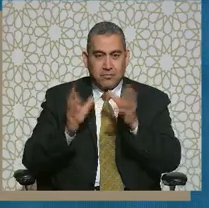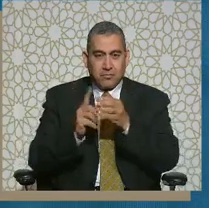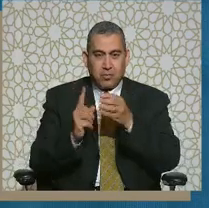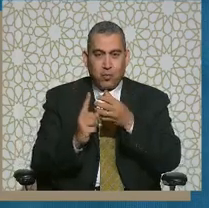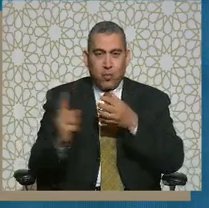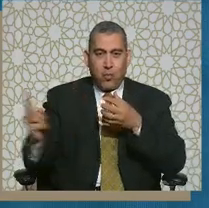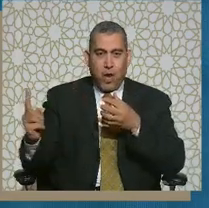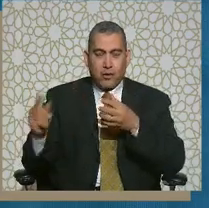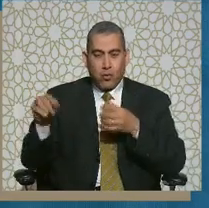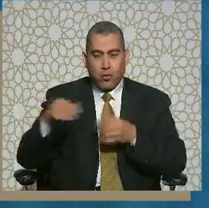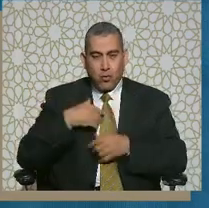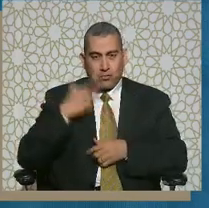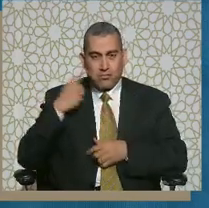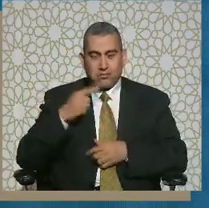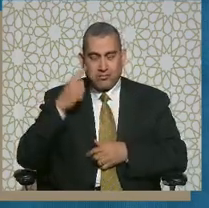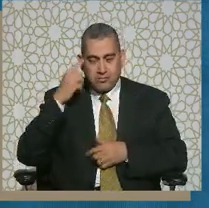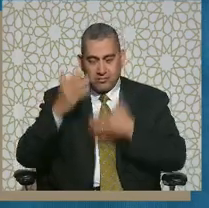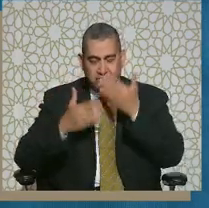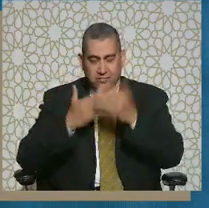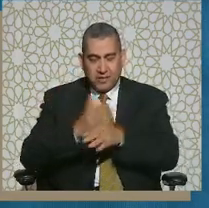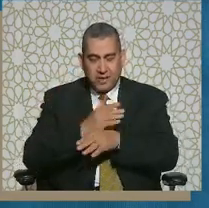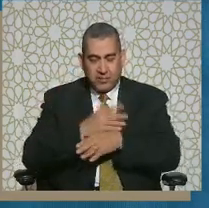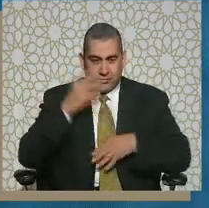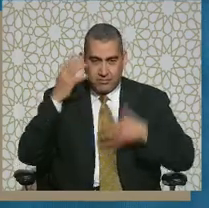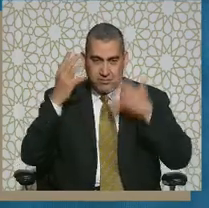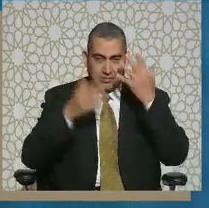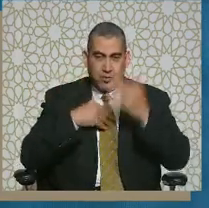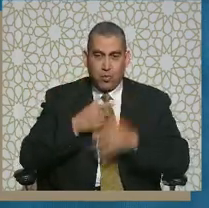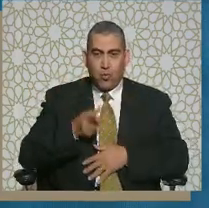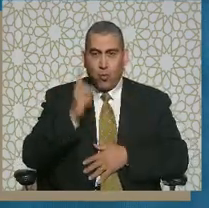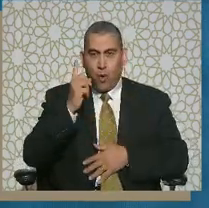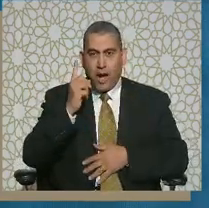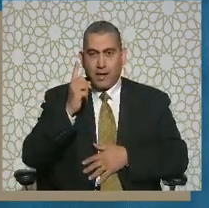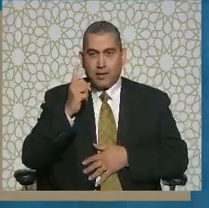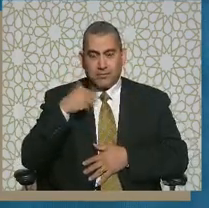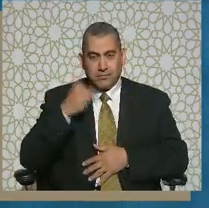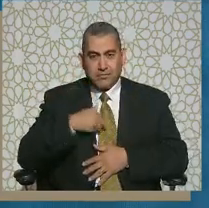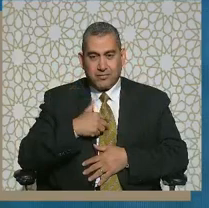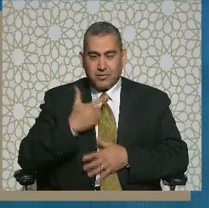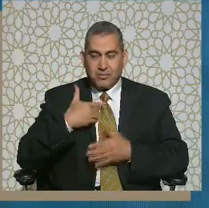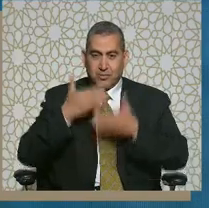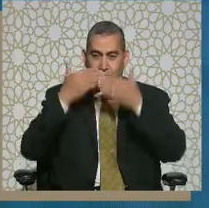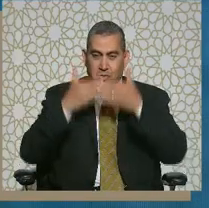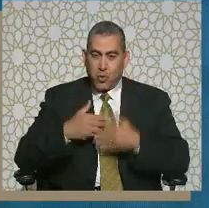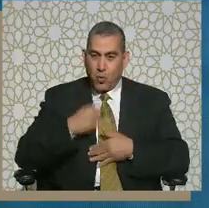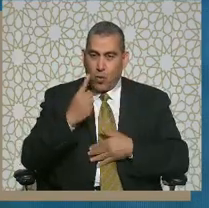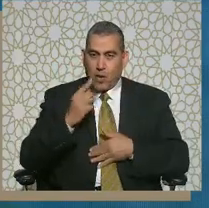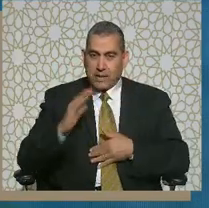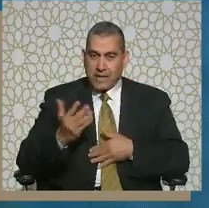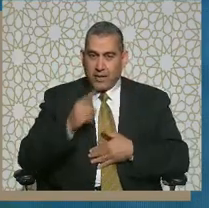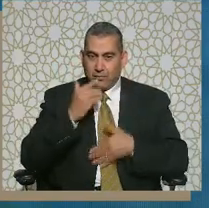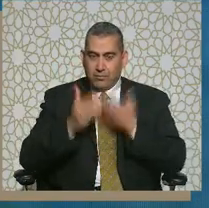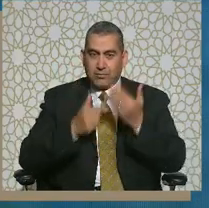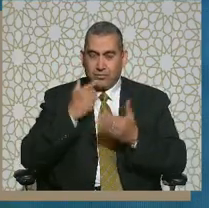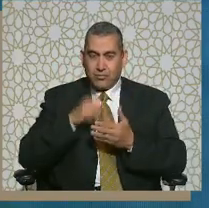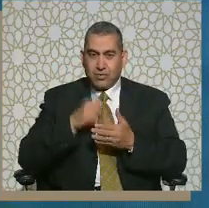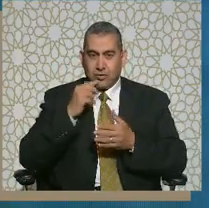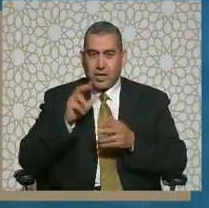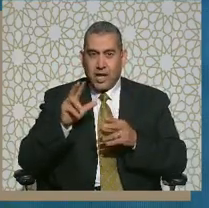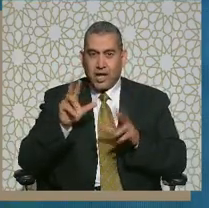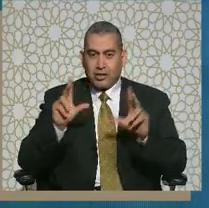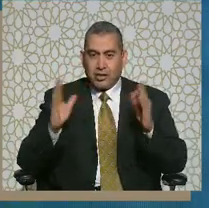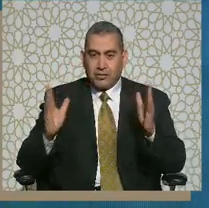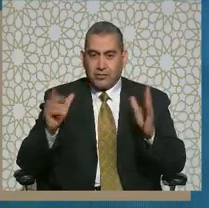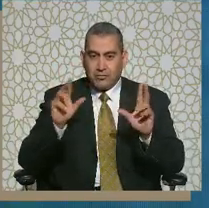وهو بيقعد يعاني ل لغايه ما يختار هو يذب وحشته ازاي بالشاشه اللي قدامه